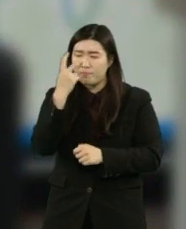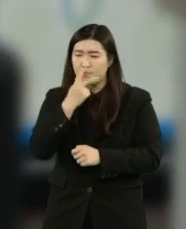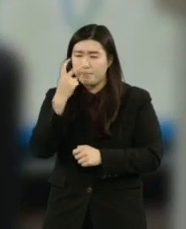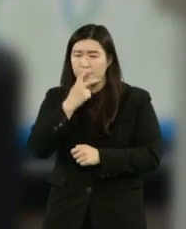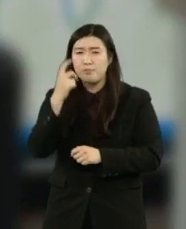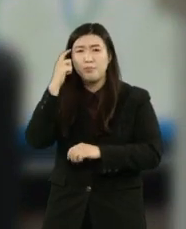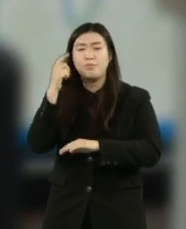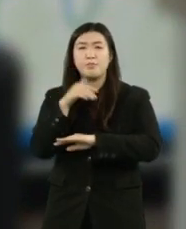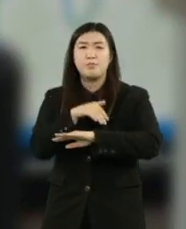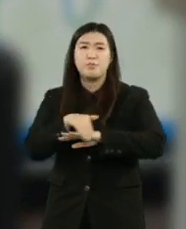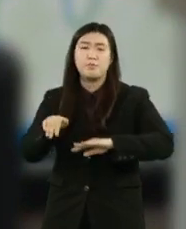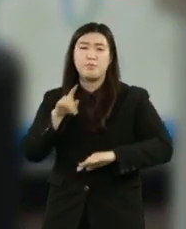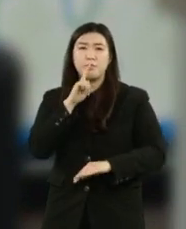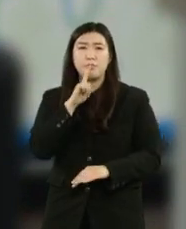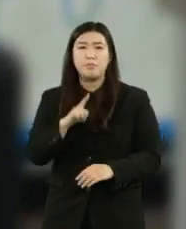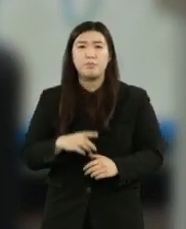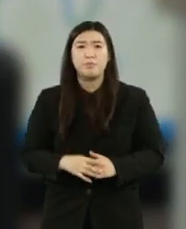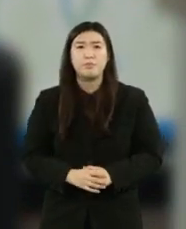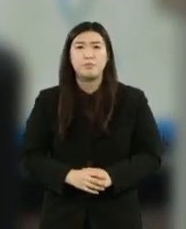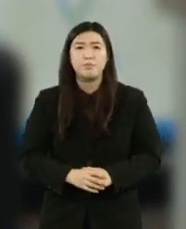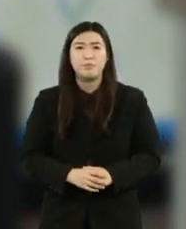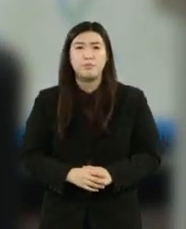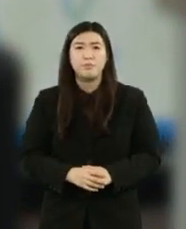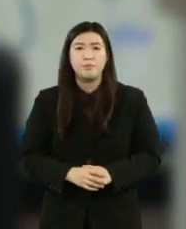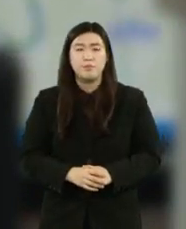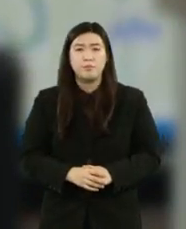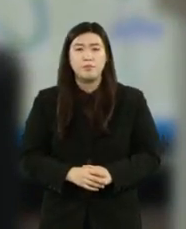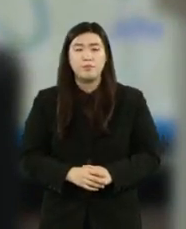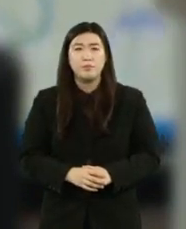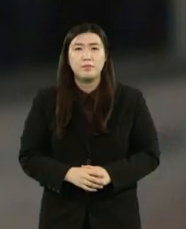는 어려운 만큼 정확한 경위를 조사 중입니다